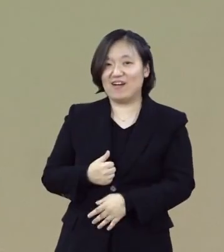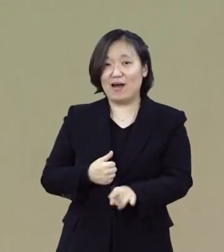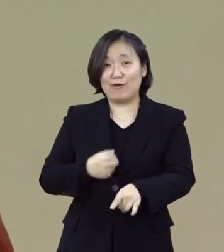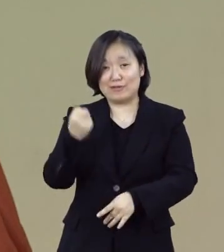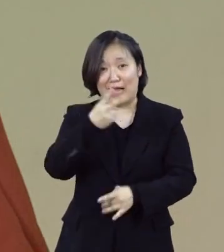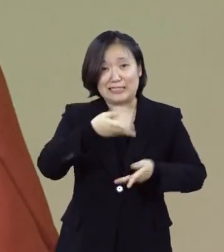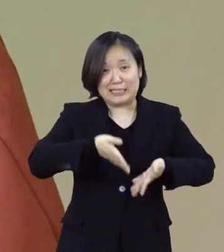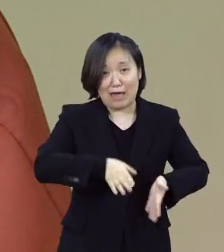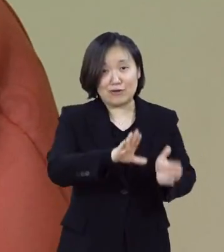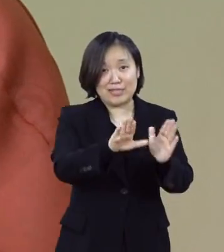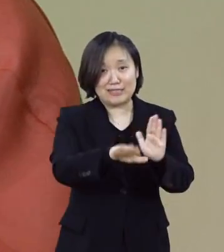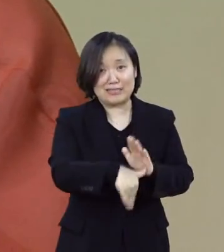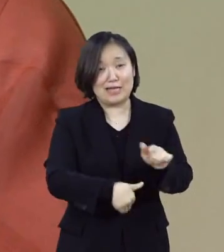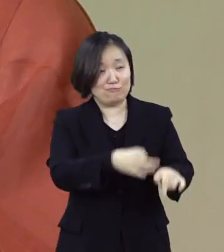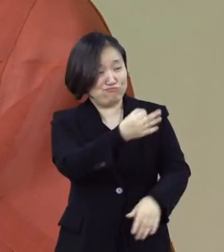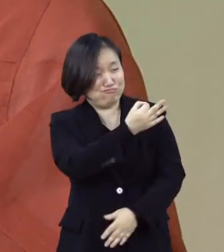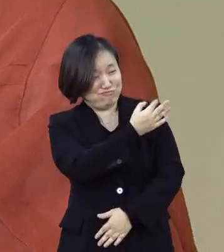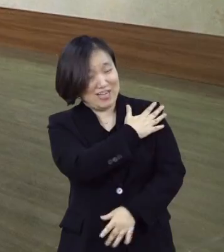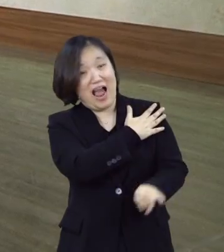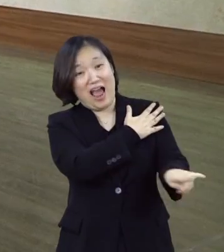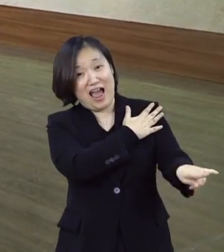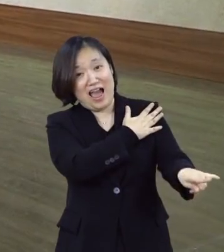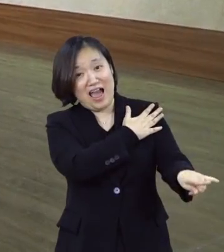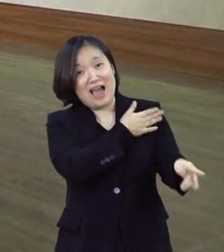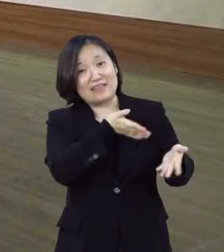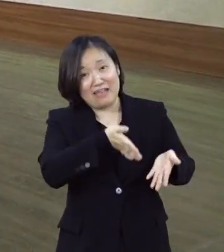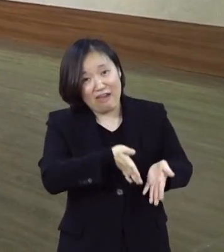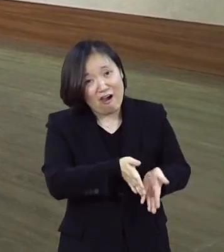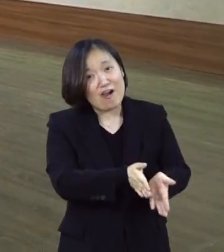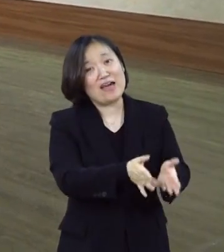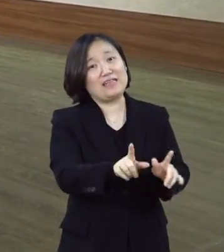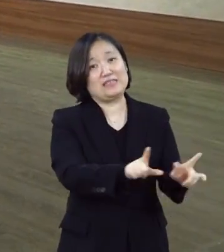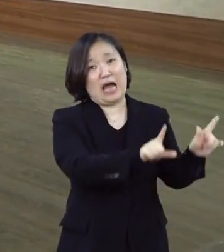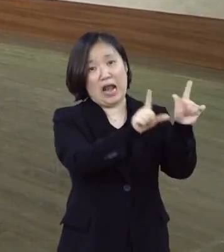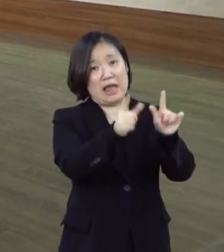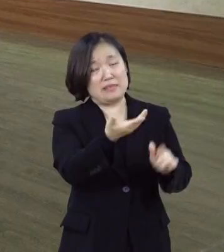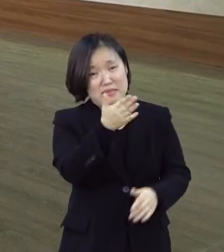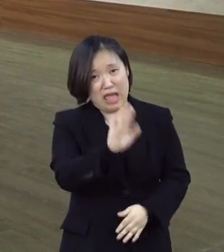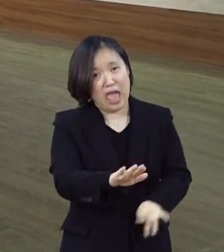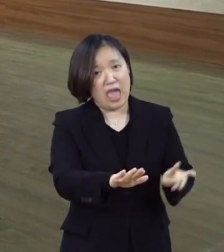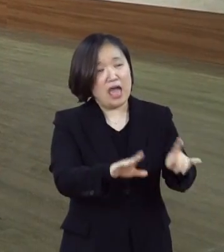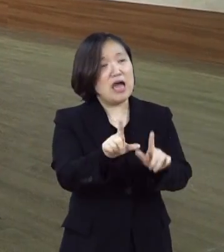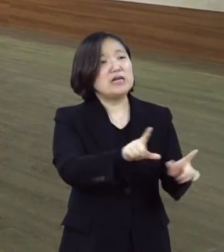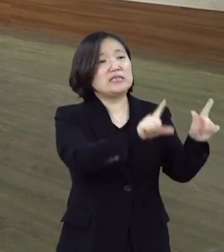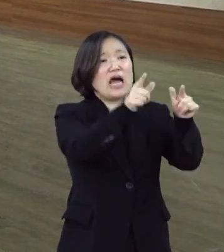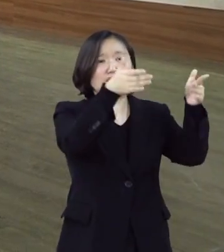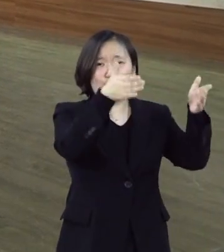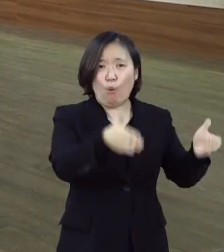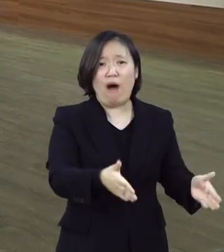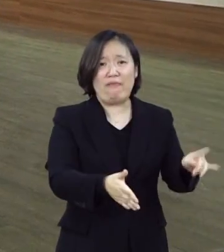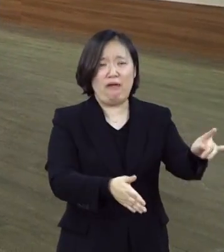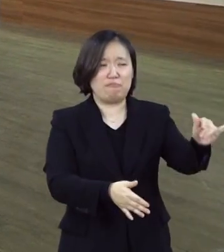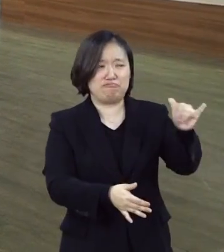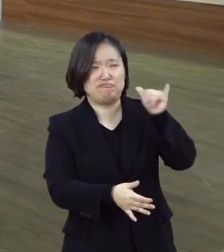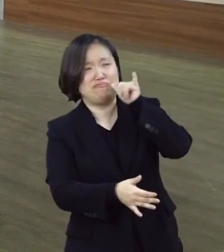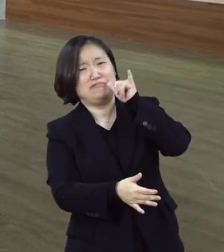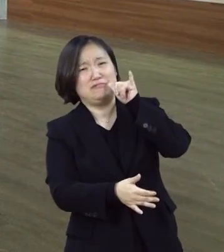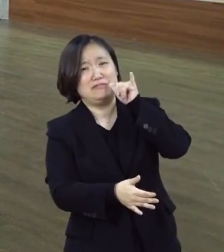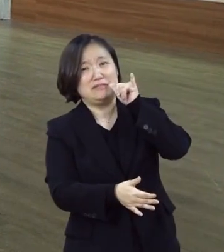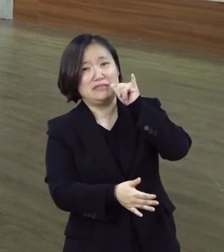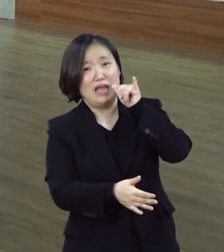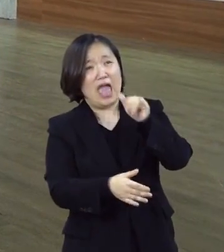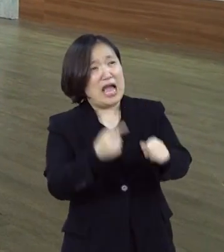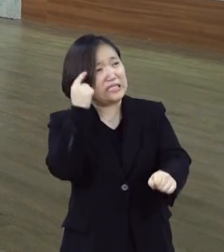생에 부잣집에 태어났고 평생 부자로 살아가면서 쾌락과